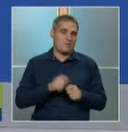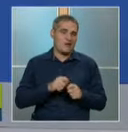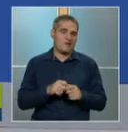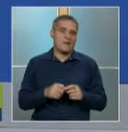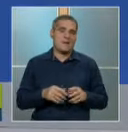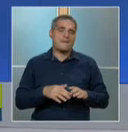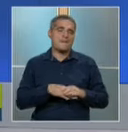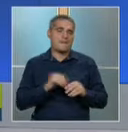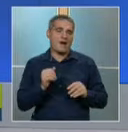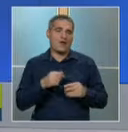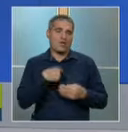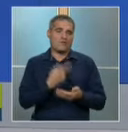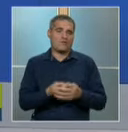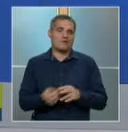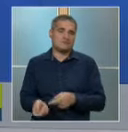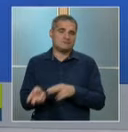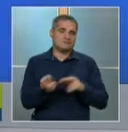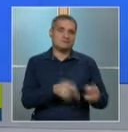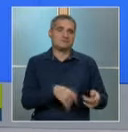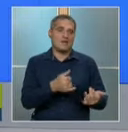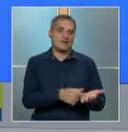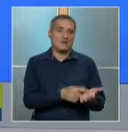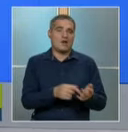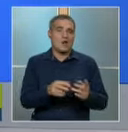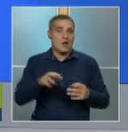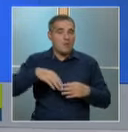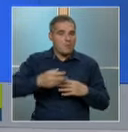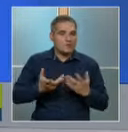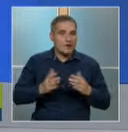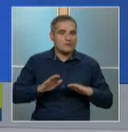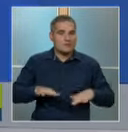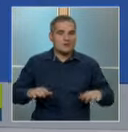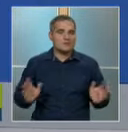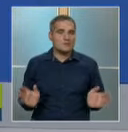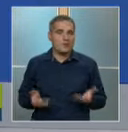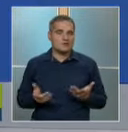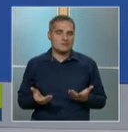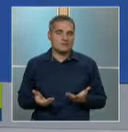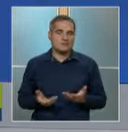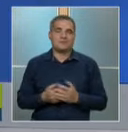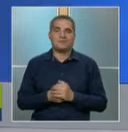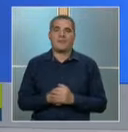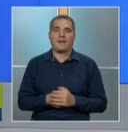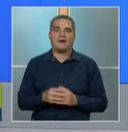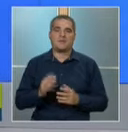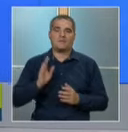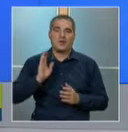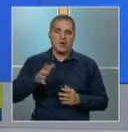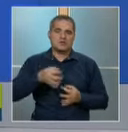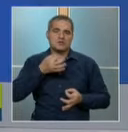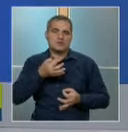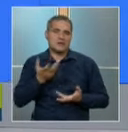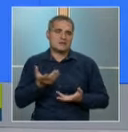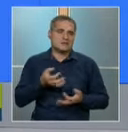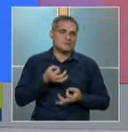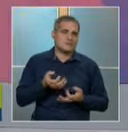Махат отговорността и го прехвърлят на технологиите. И после, когато детето започва да става в лоша ситуация,